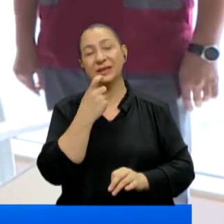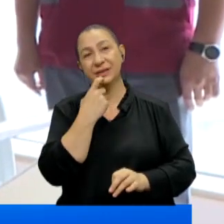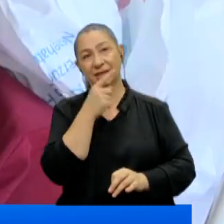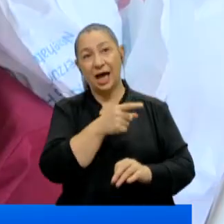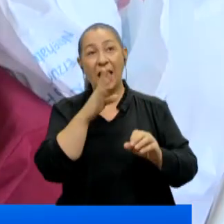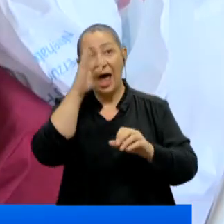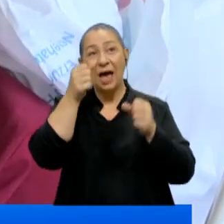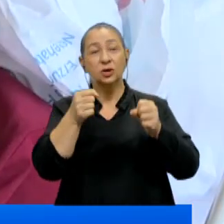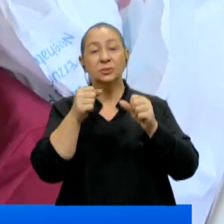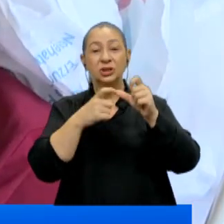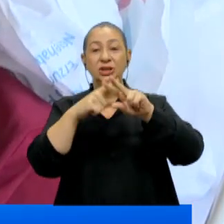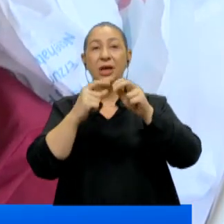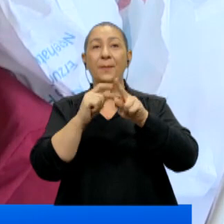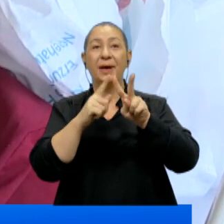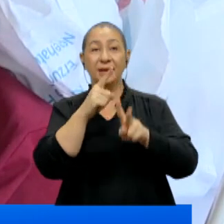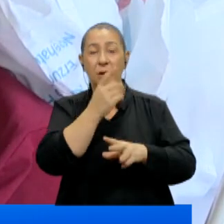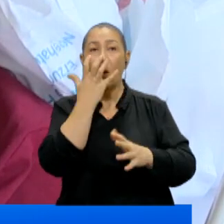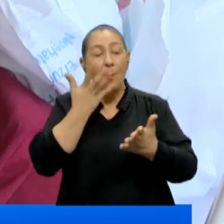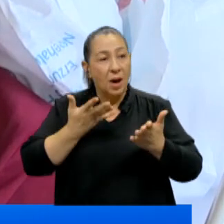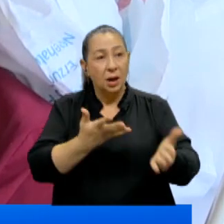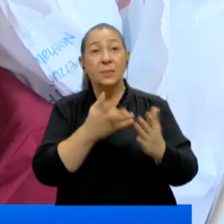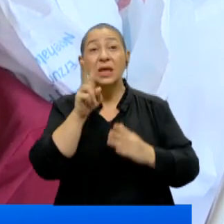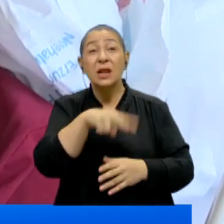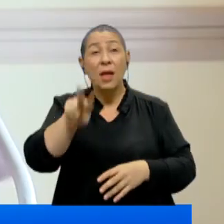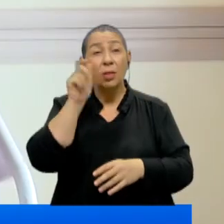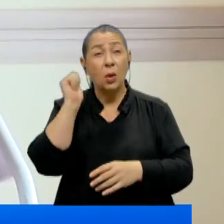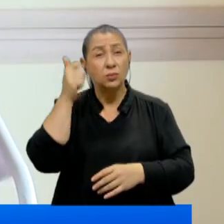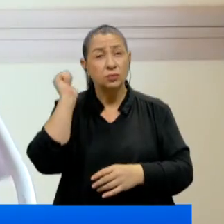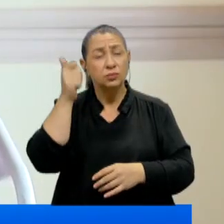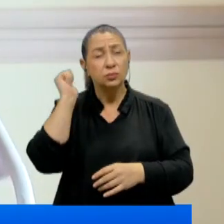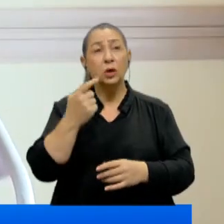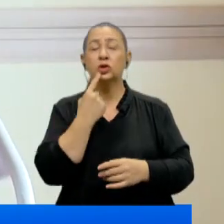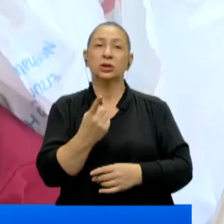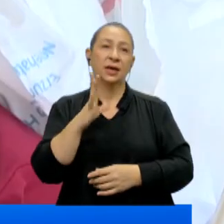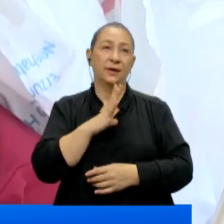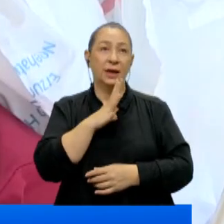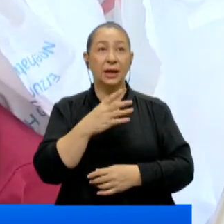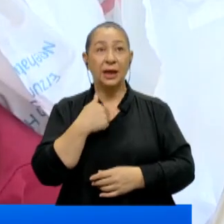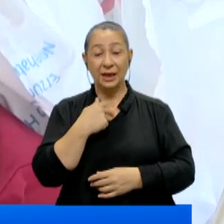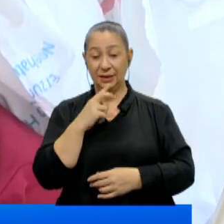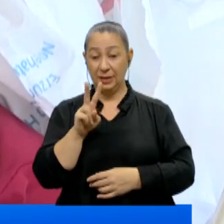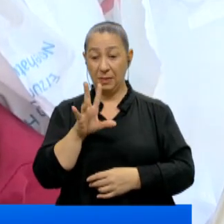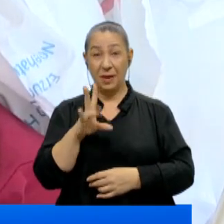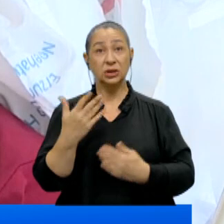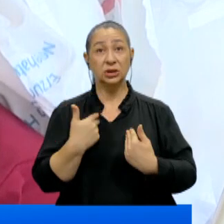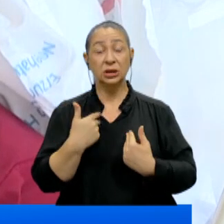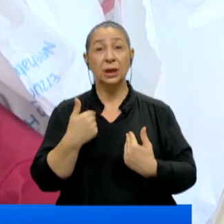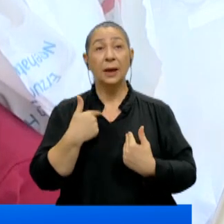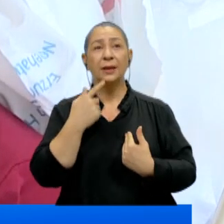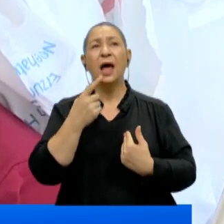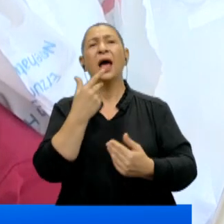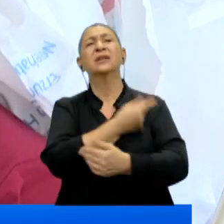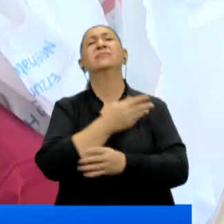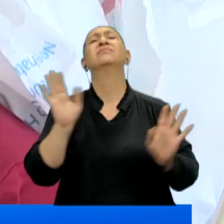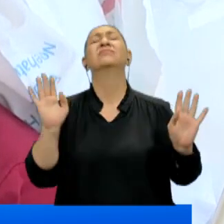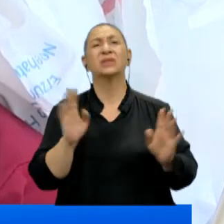yaşındaki Erzurumlu Şaban Karay'dı. Yoğun bakımda geçen 27 günün sonunda söyleyecekleri vardı. 25 yaşındayım. Ben dedim işte aşı